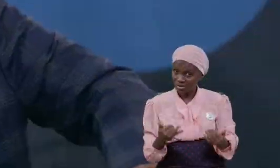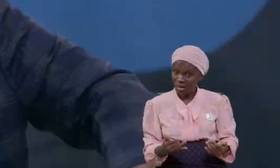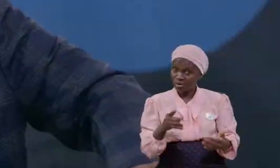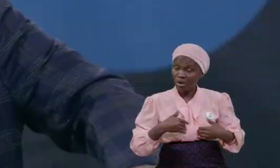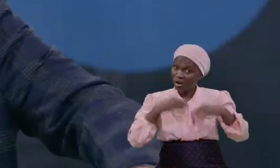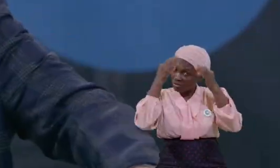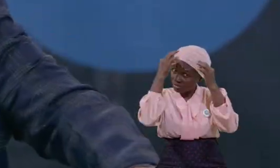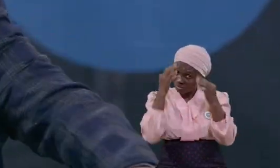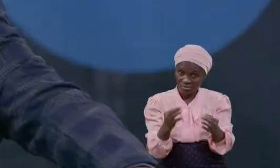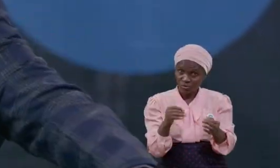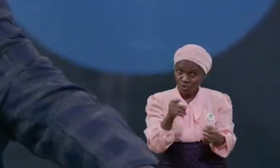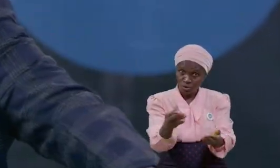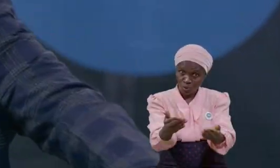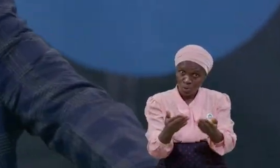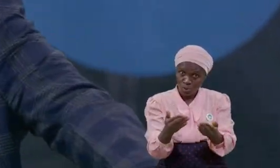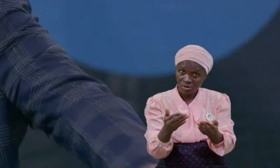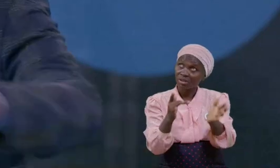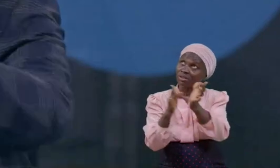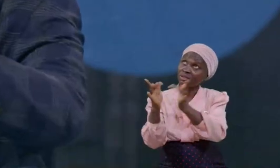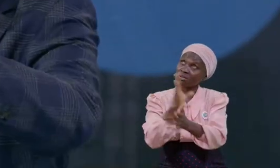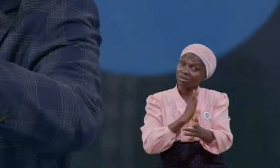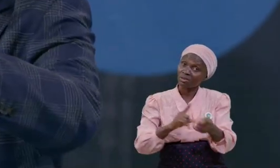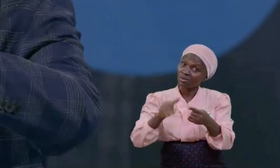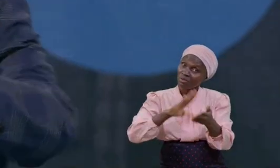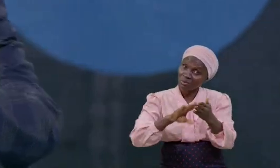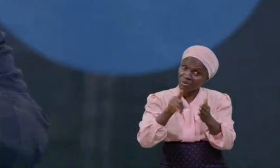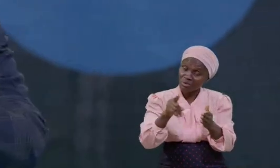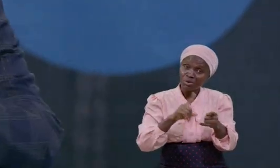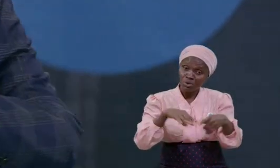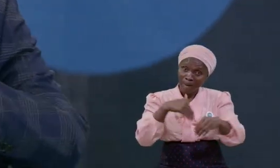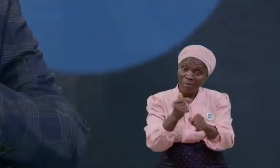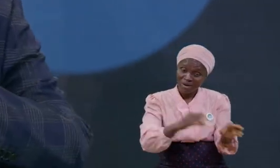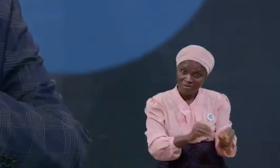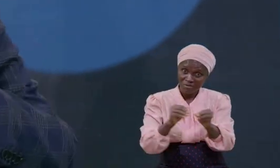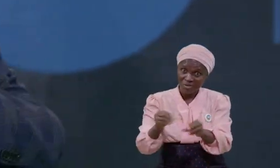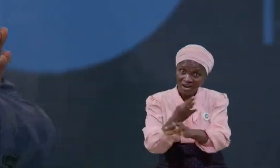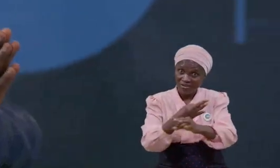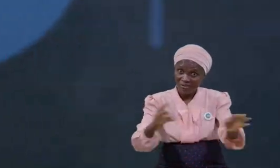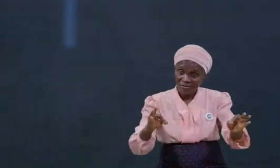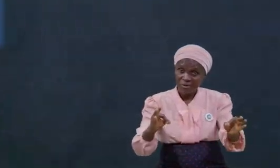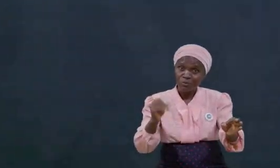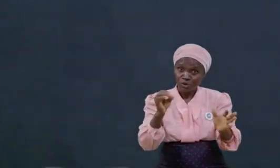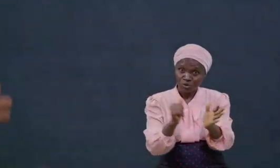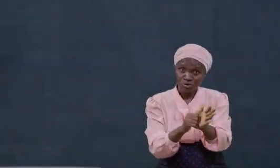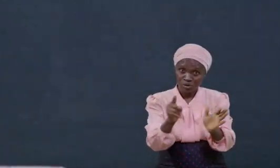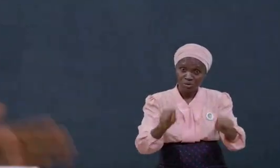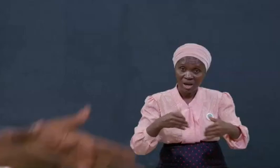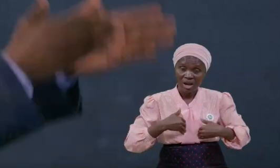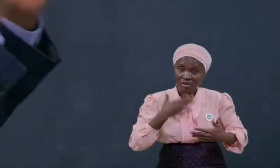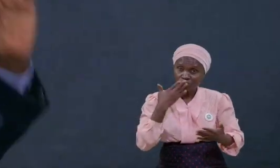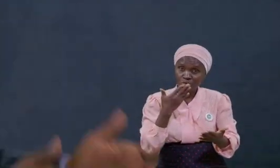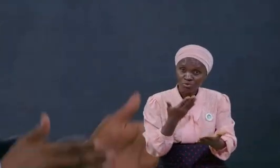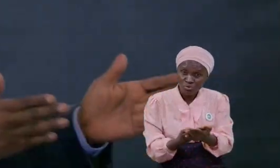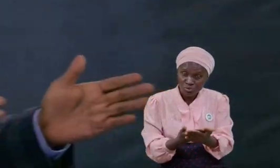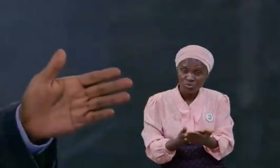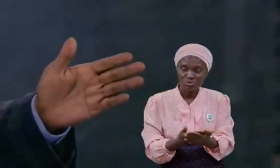pardonne, pour qu'il t'affranchisse et qu'il apporte un changement défini dans ta vie. N'importe où tu es, pour devenir